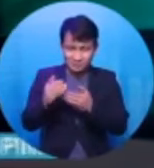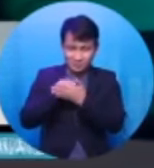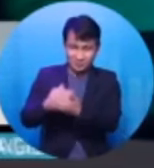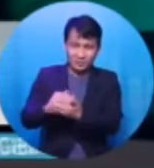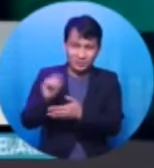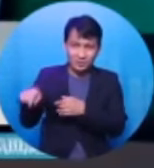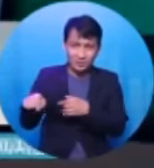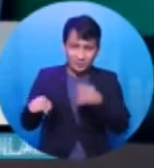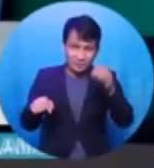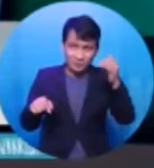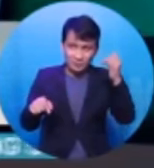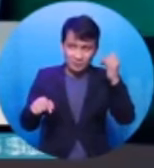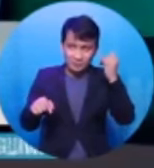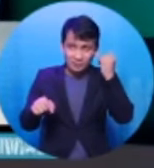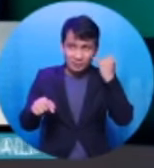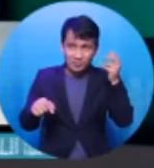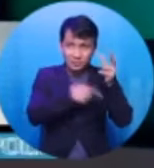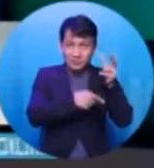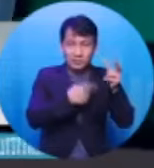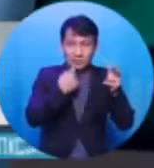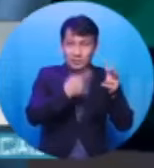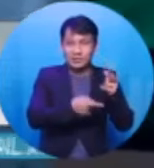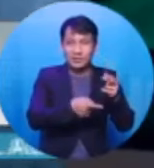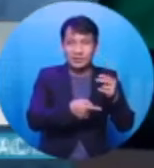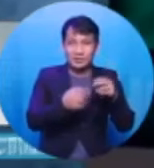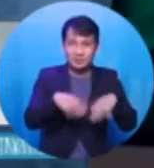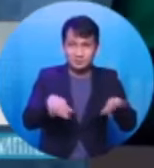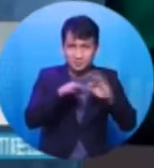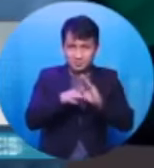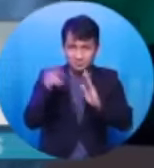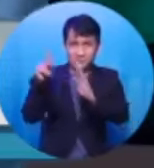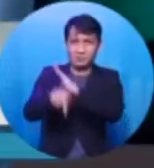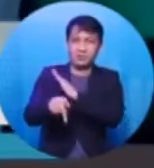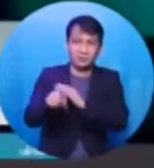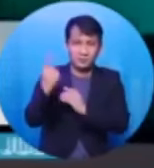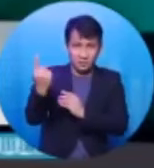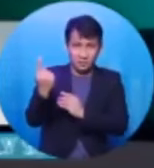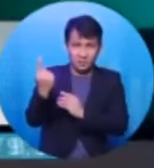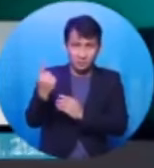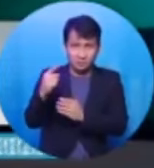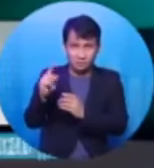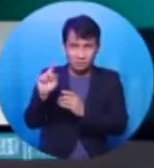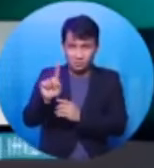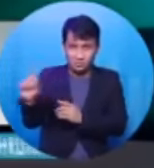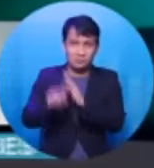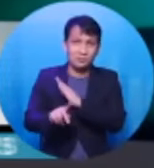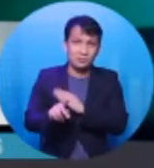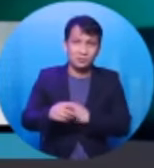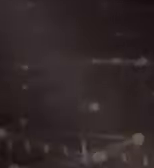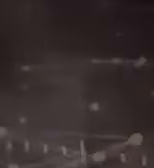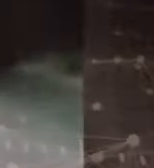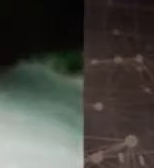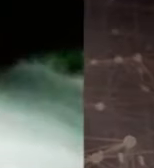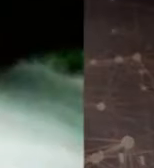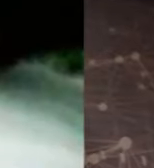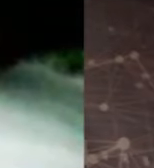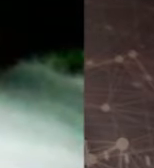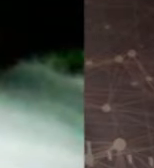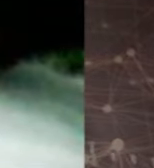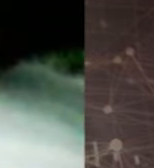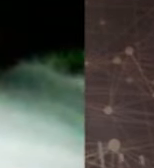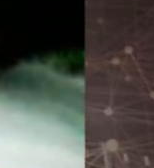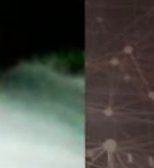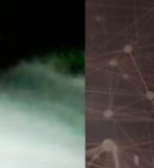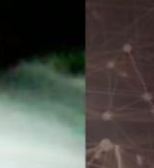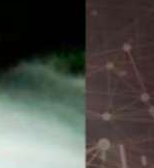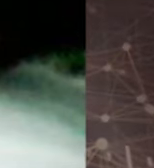iniwan kayo ni Mr. John Rael, kayo po ay papatay ng tao at merong isang mamamatay? Parang ganon? Ba't ko gagawin yan? Kaganda-ganda kong